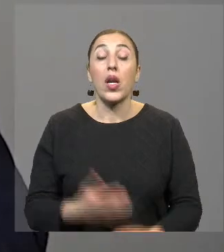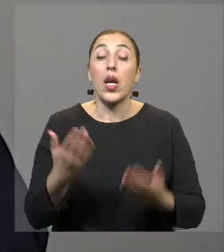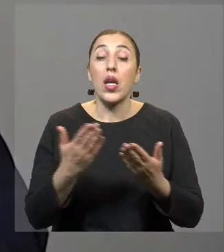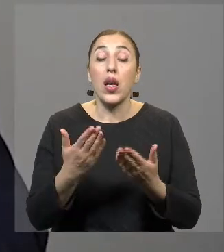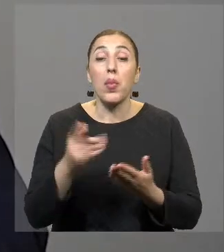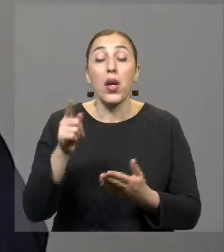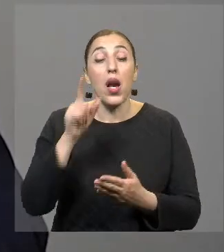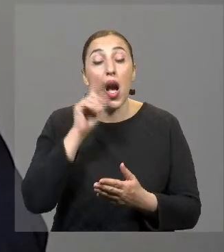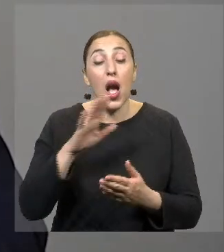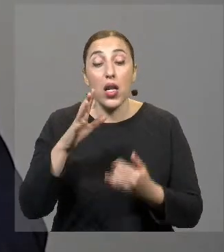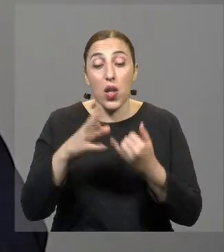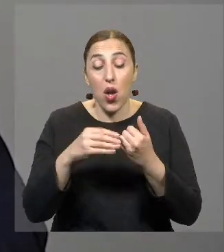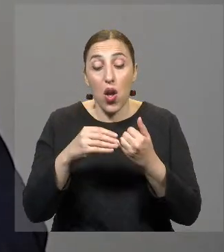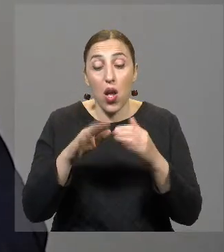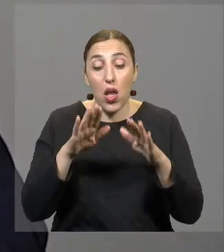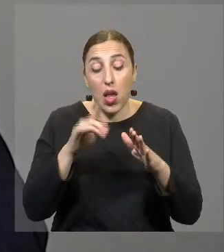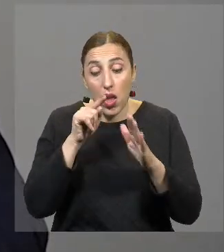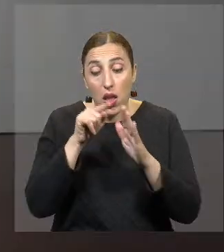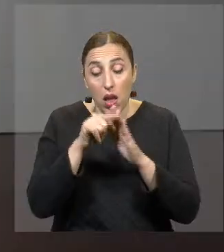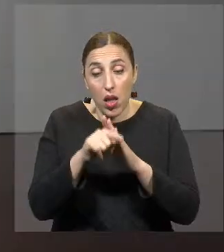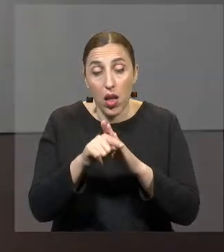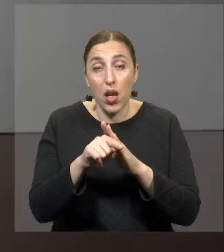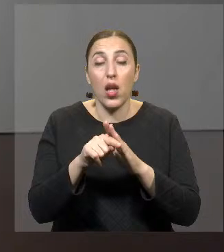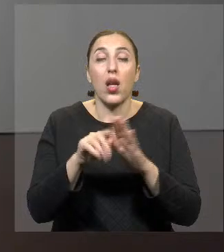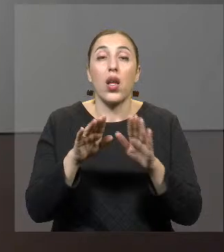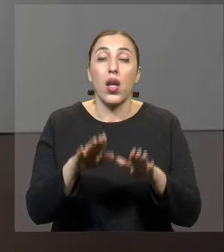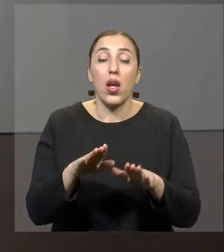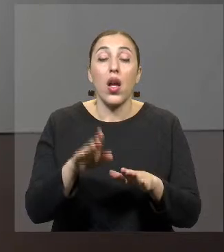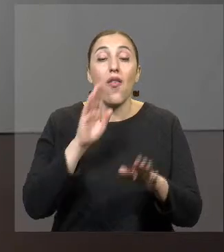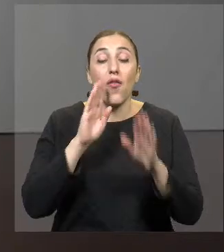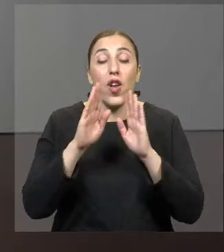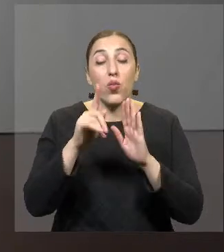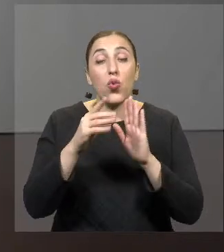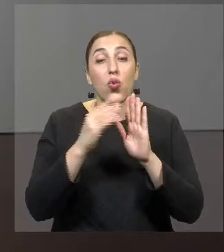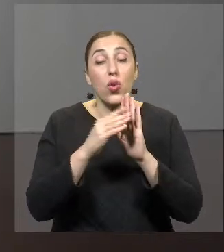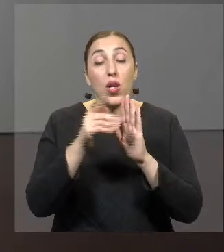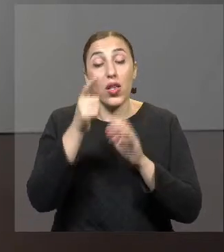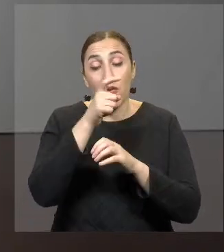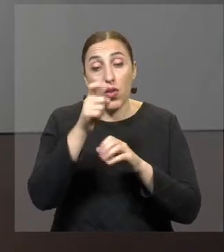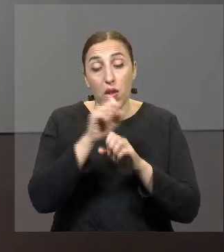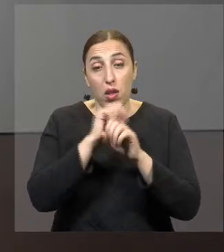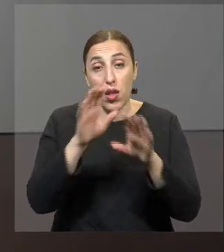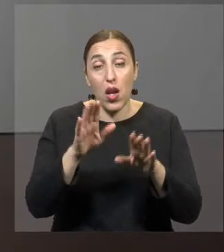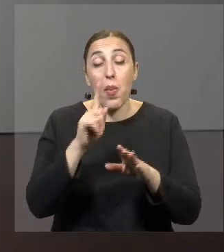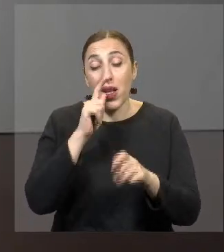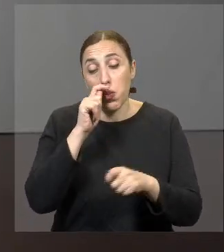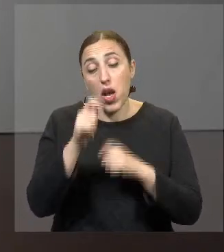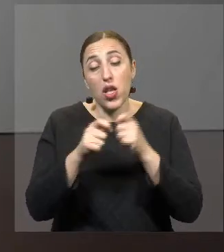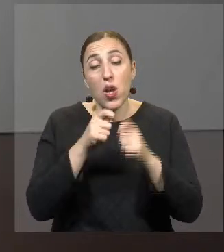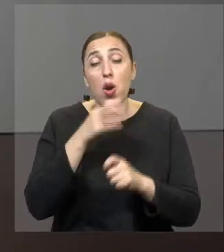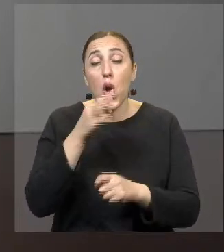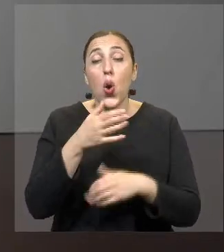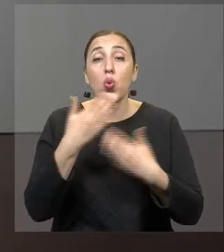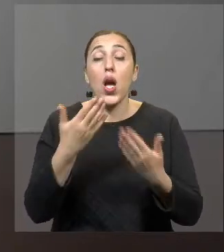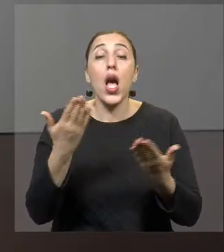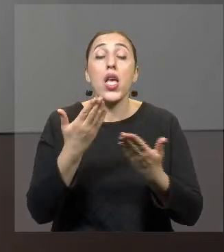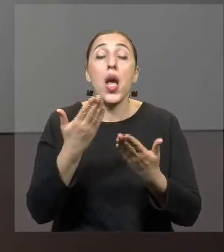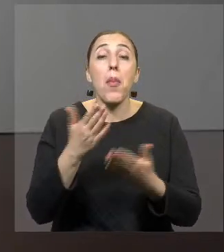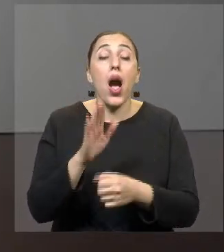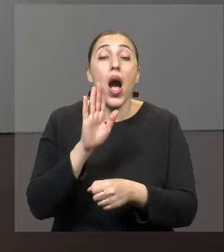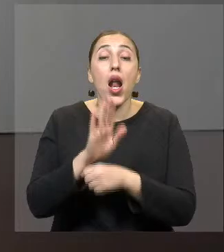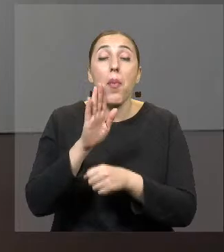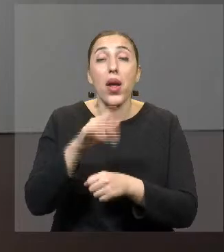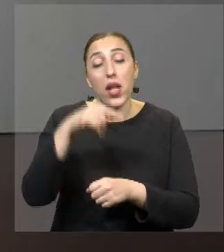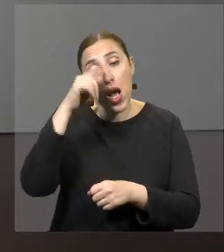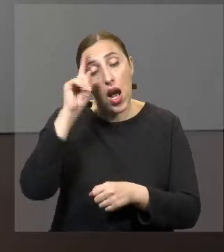Հայաստանի Հանրապետյան տարածք։ Եսբուկյանի ռեջում տարածած ուղերցում արշակ կարապետյանը չի մանրամասնում, թե կոնքրետ երբ է հրաման տվել